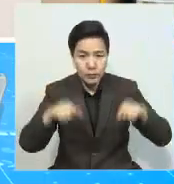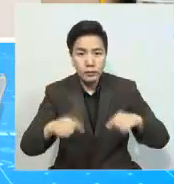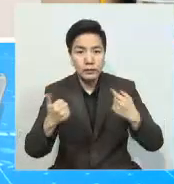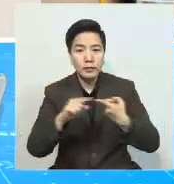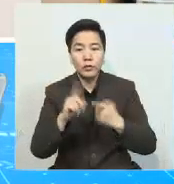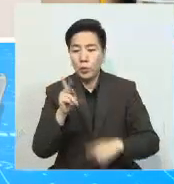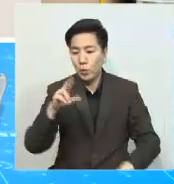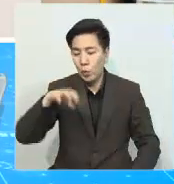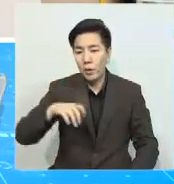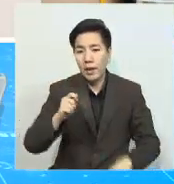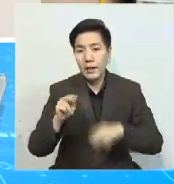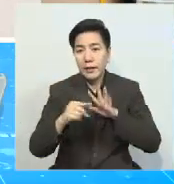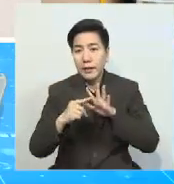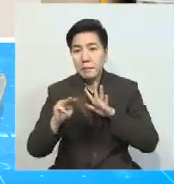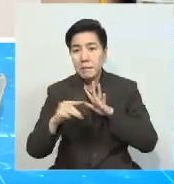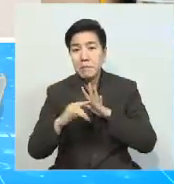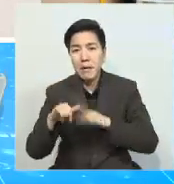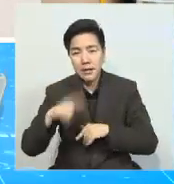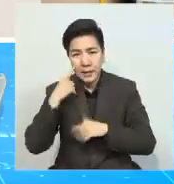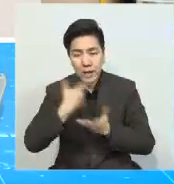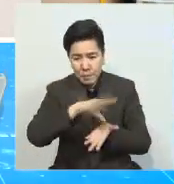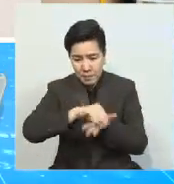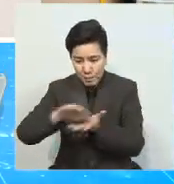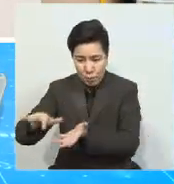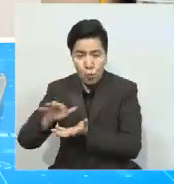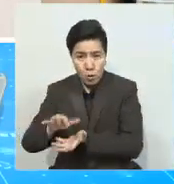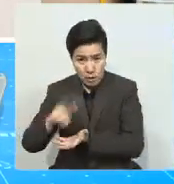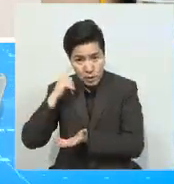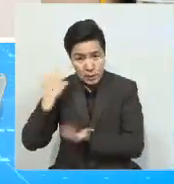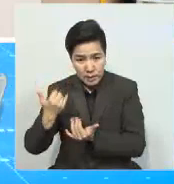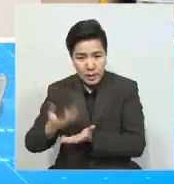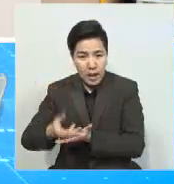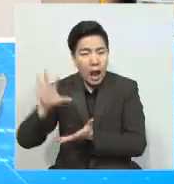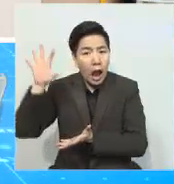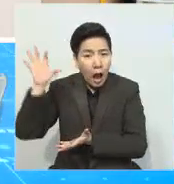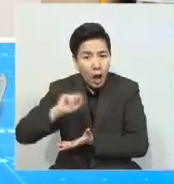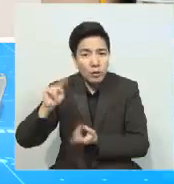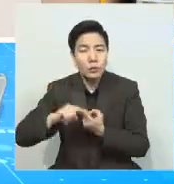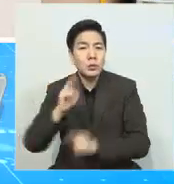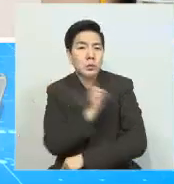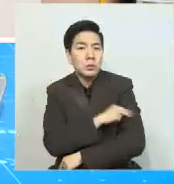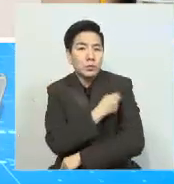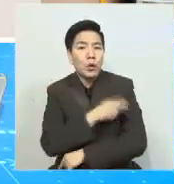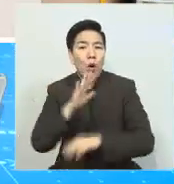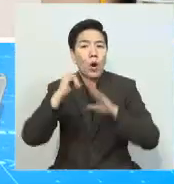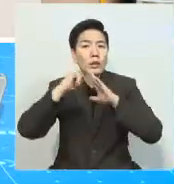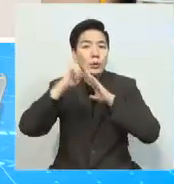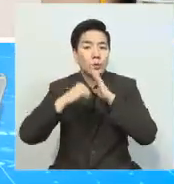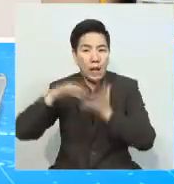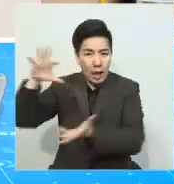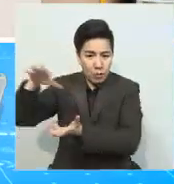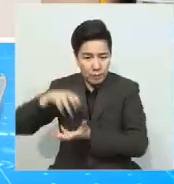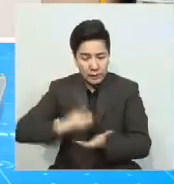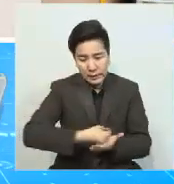ทางกรมอนามัยเองเขาวันนี้เขาก็รวบรวมแล้วส่วนหนึ่งแล้วก็ขณะนี้กำลังเอามาจากในโรงพยาบาลต่างจังหวัดที่เตรียมไว้นะเ